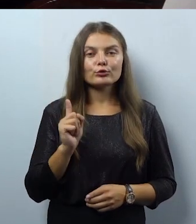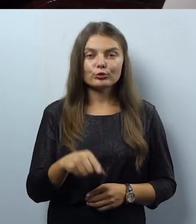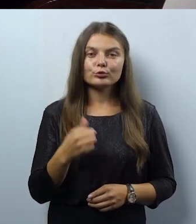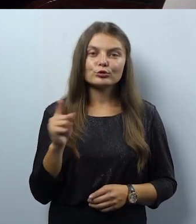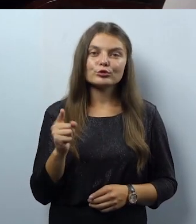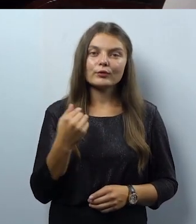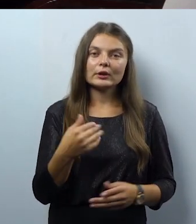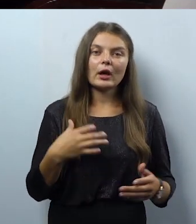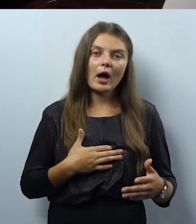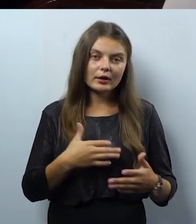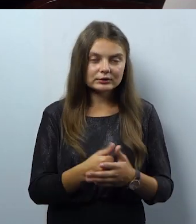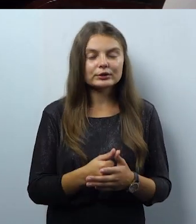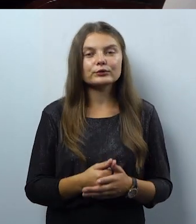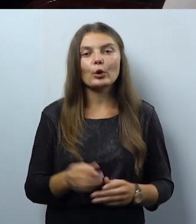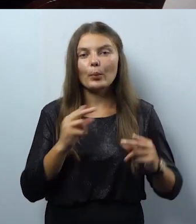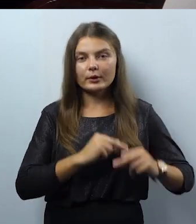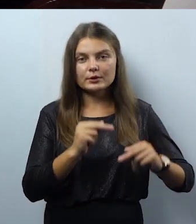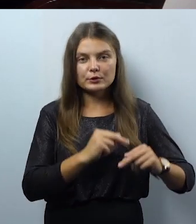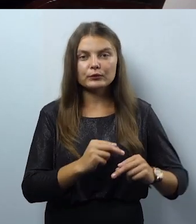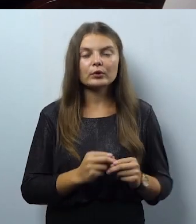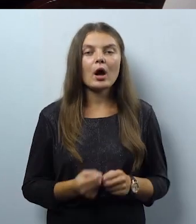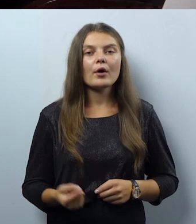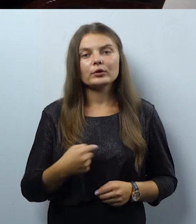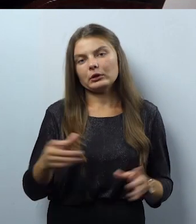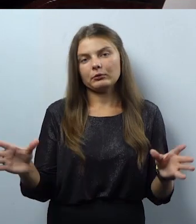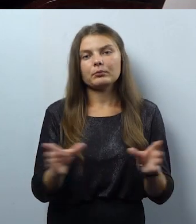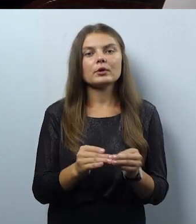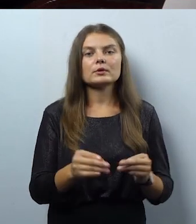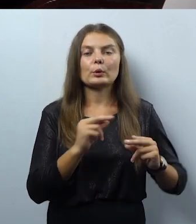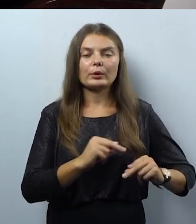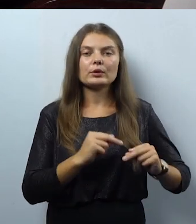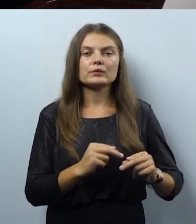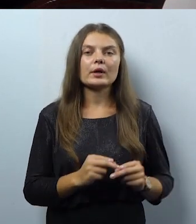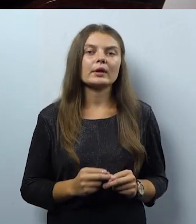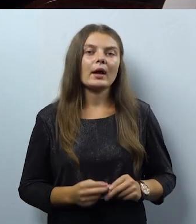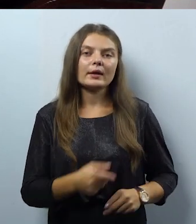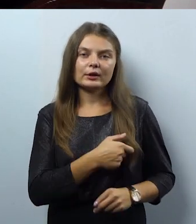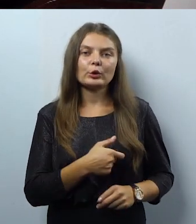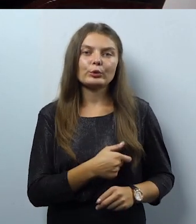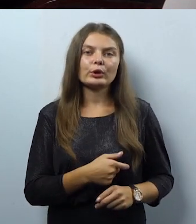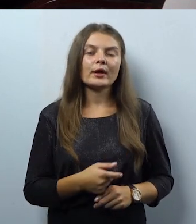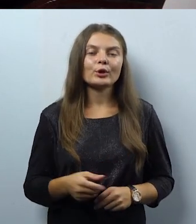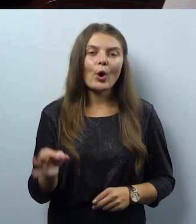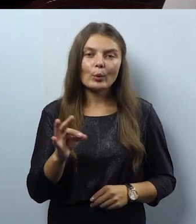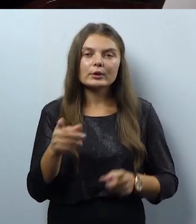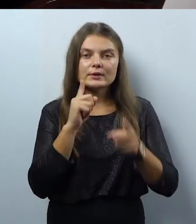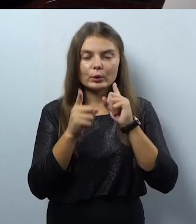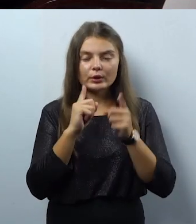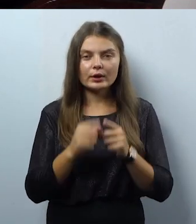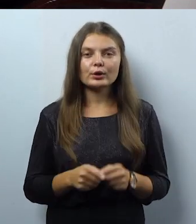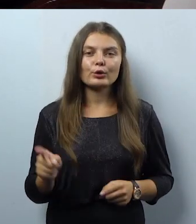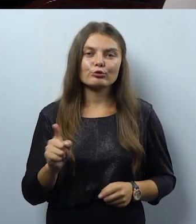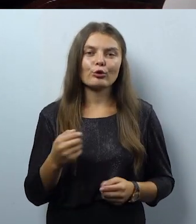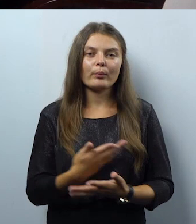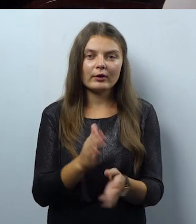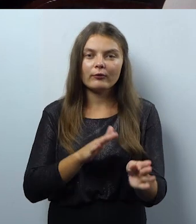цих всіх процесах. Я до цього, звичайно, також підключався як депутат обласної ради. І чому в нас вийшло, що в нас вийшло, що в нас